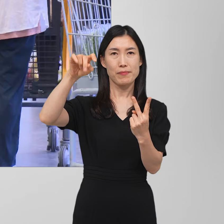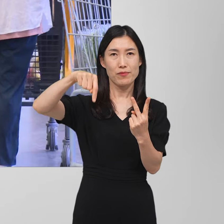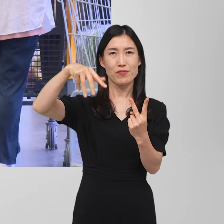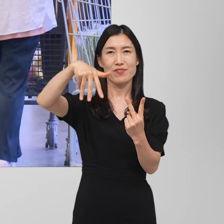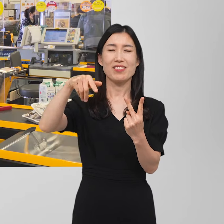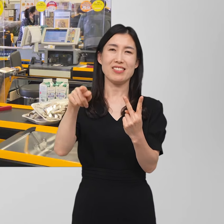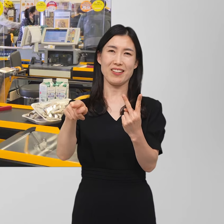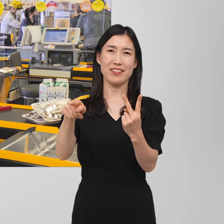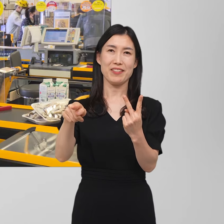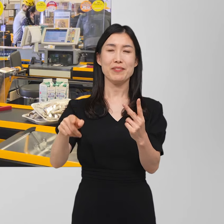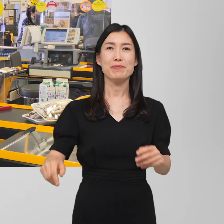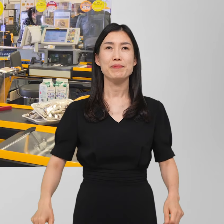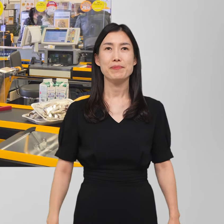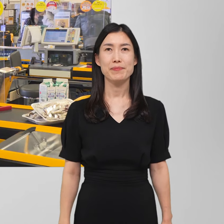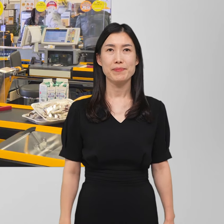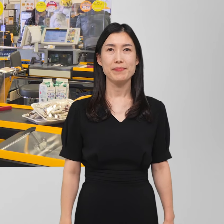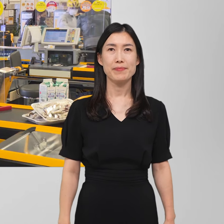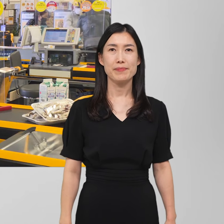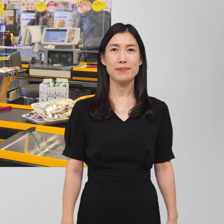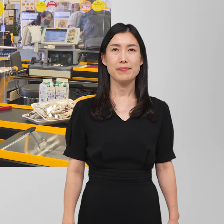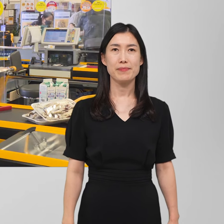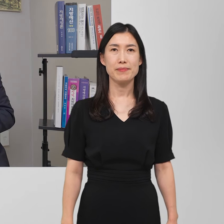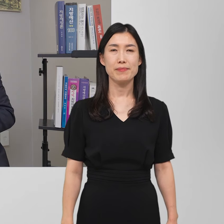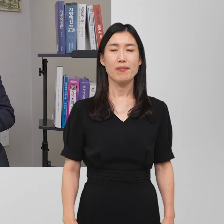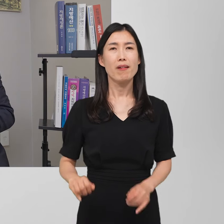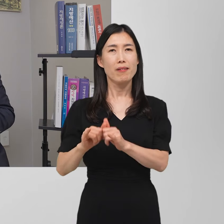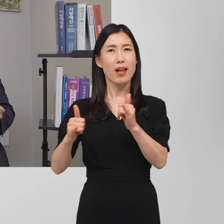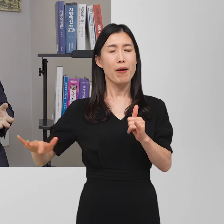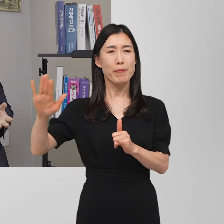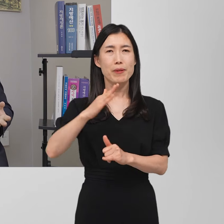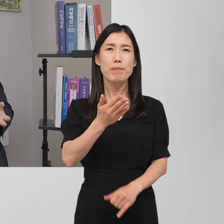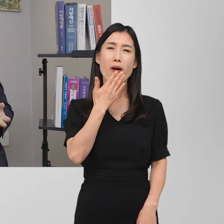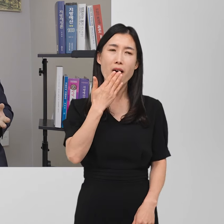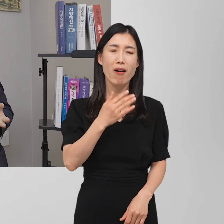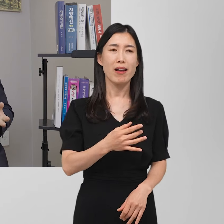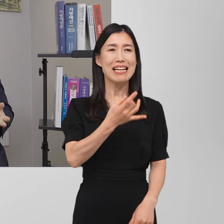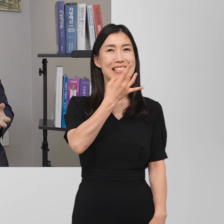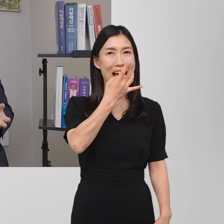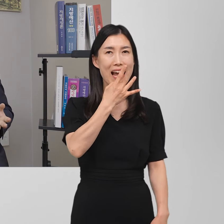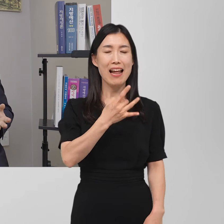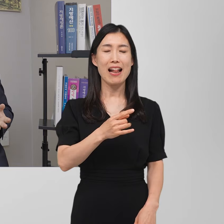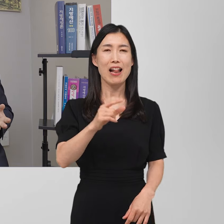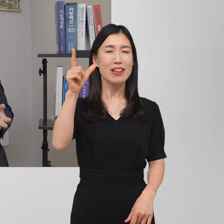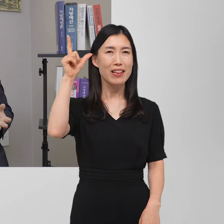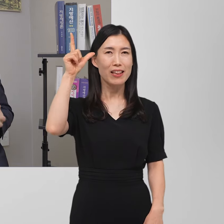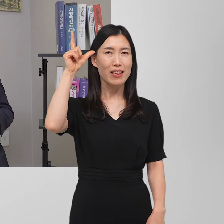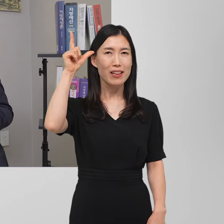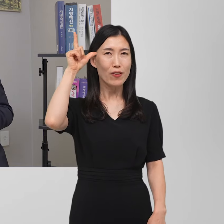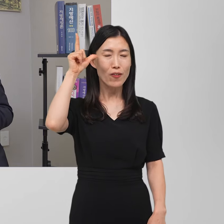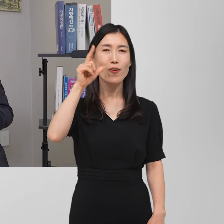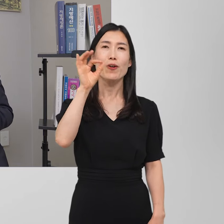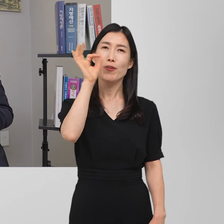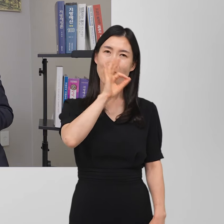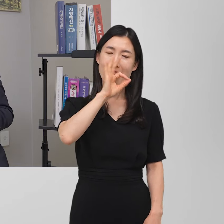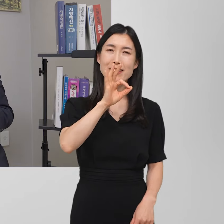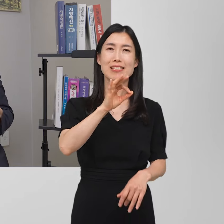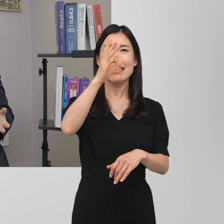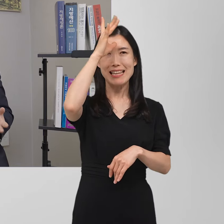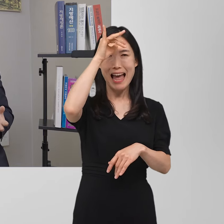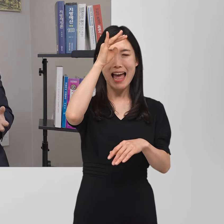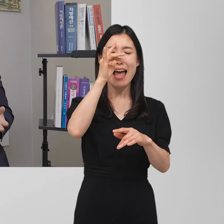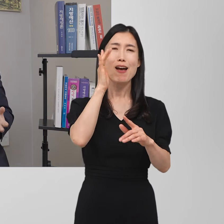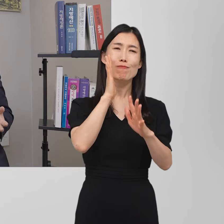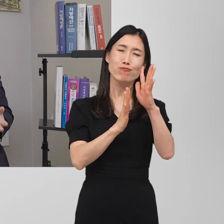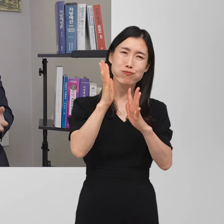때문에 할인 쿠폰이나 수매 지원을 합니다. 그리고 특별한 예산이 또 하나 있는데요. 산불 재난 대응